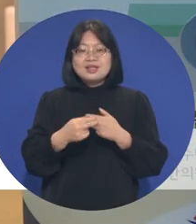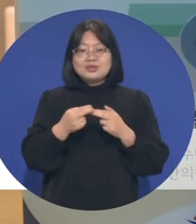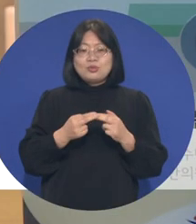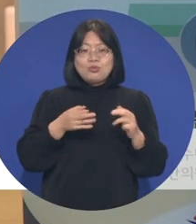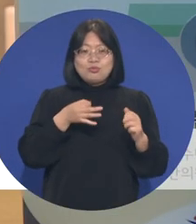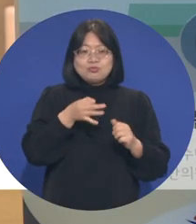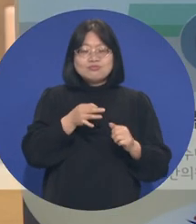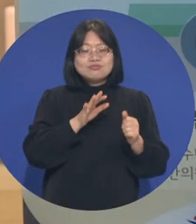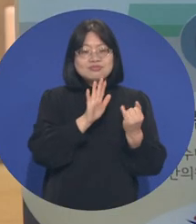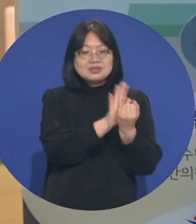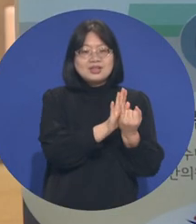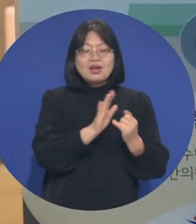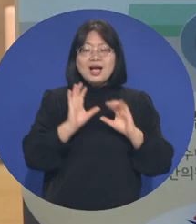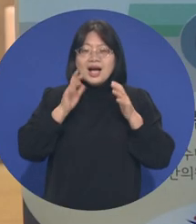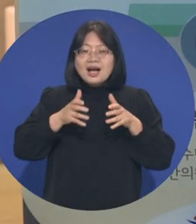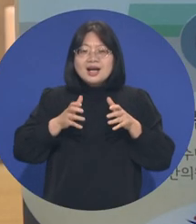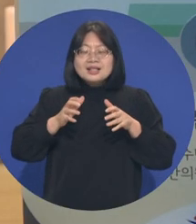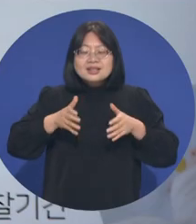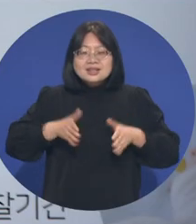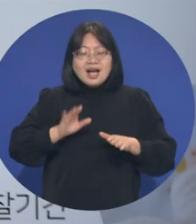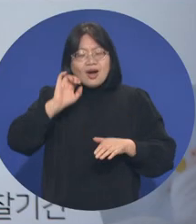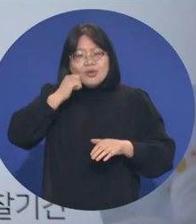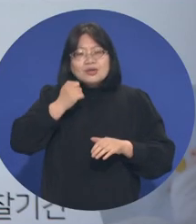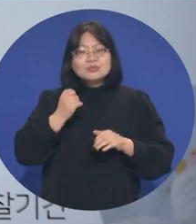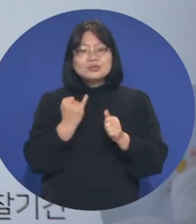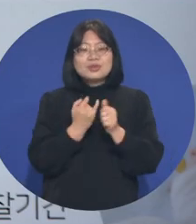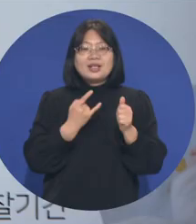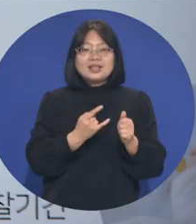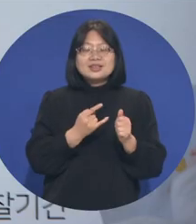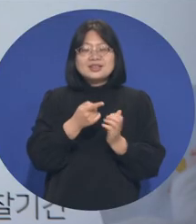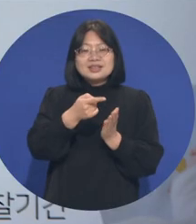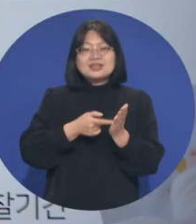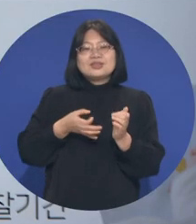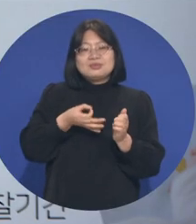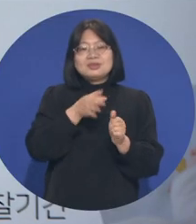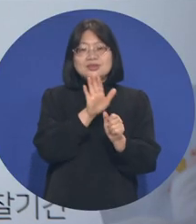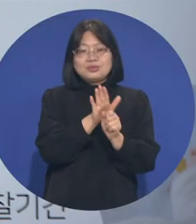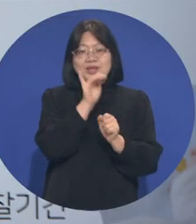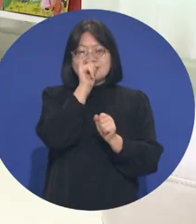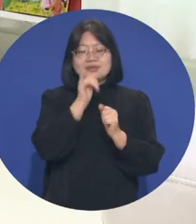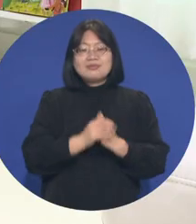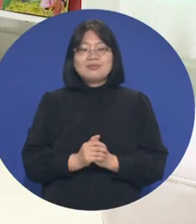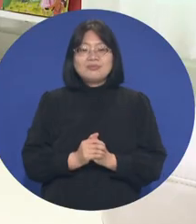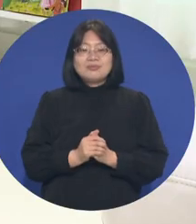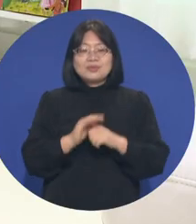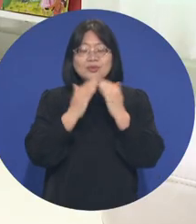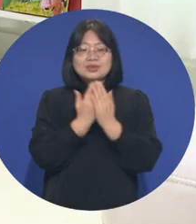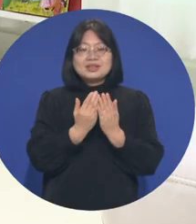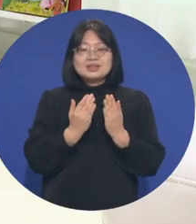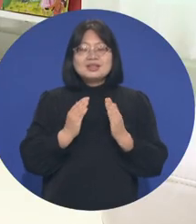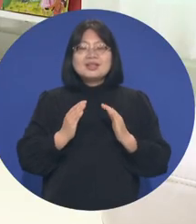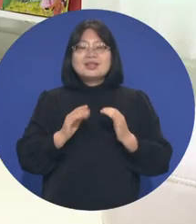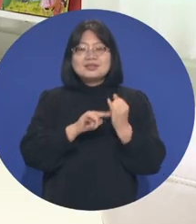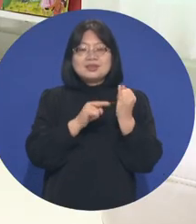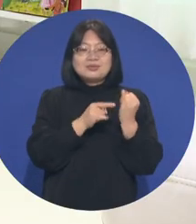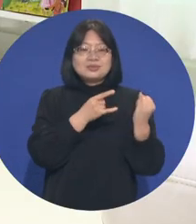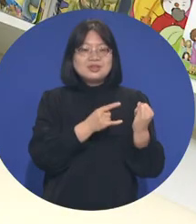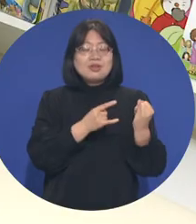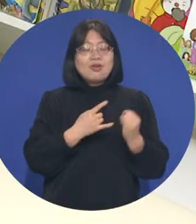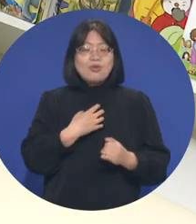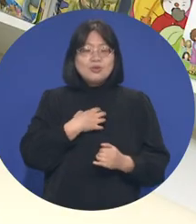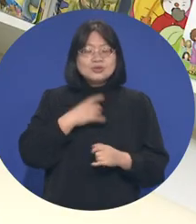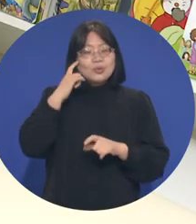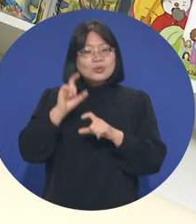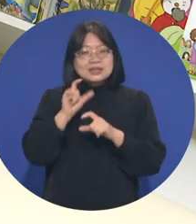의료비를 지원하고 난임 시술을 받는 경우에는 난임 시술비도 지원 중입니다 임산부들이 걱정과